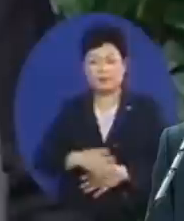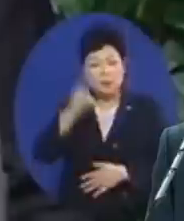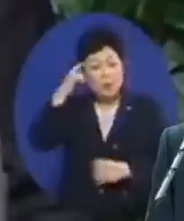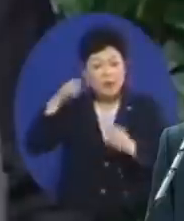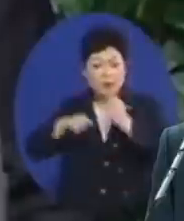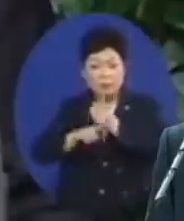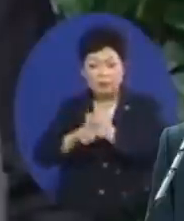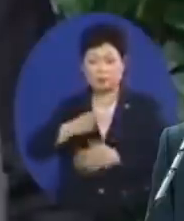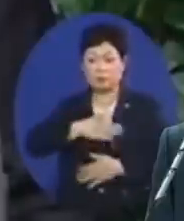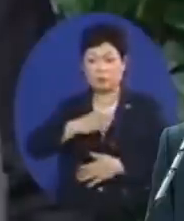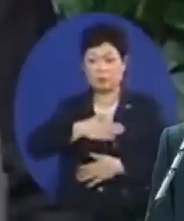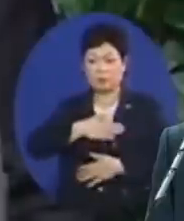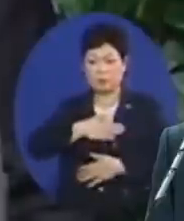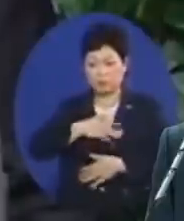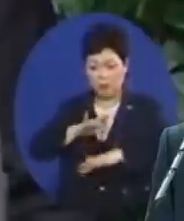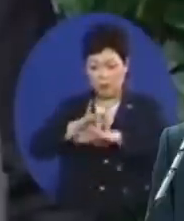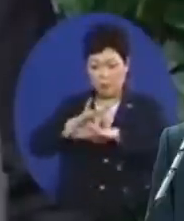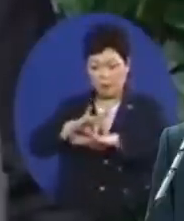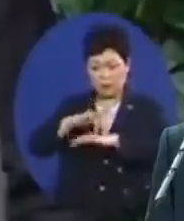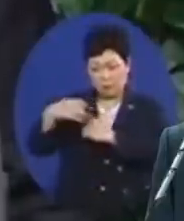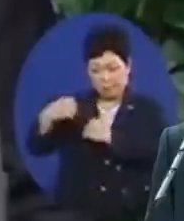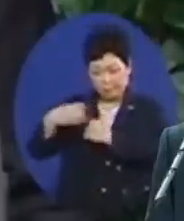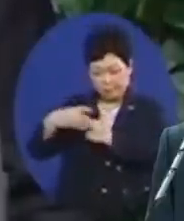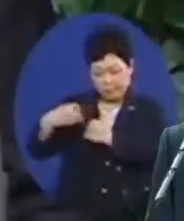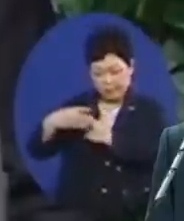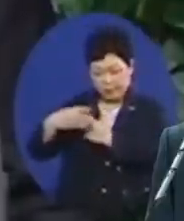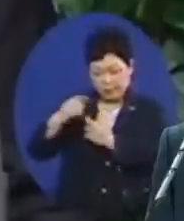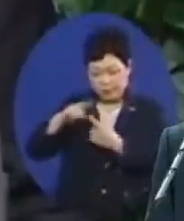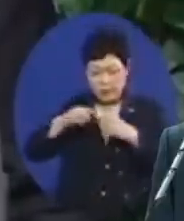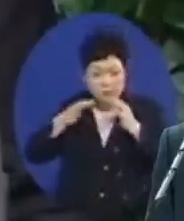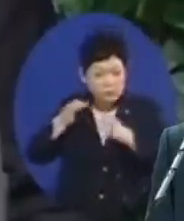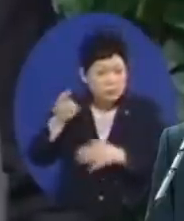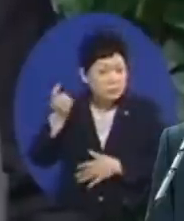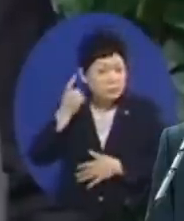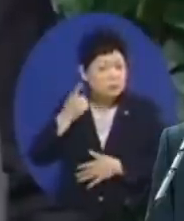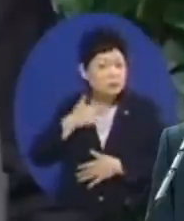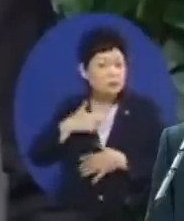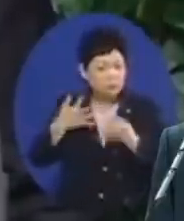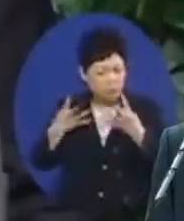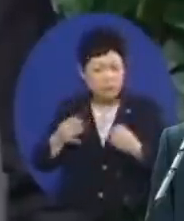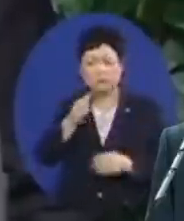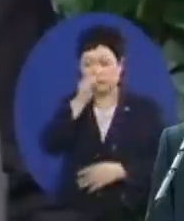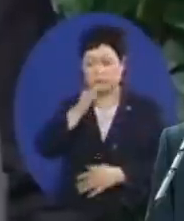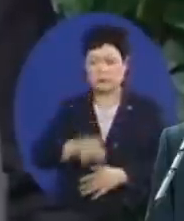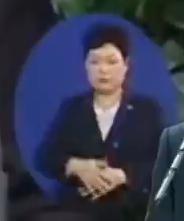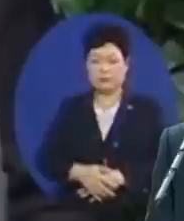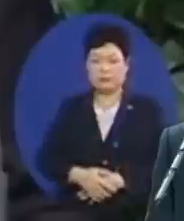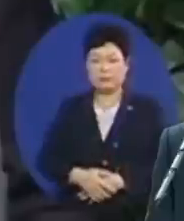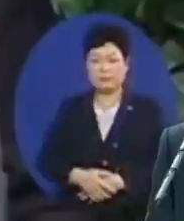왜냐하면 저도 이 마귀의 속삭이는 음성을 많이 듣습니다.